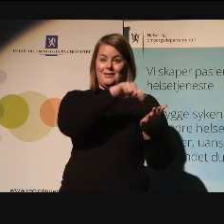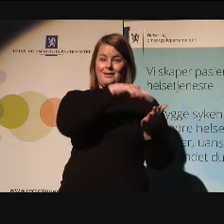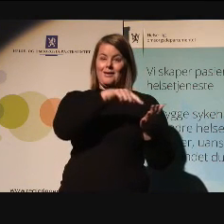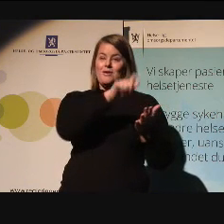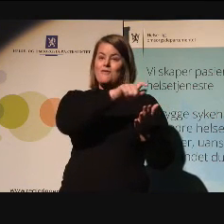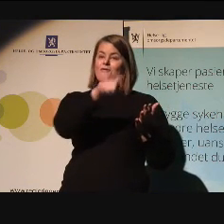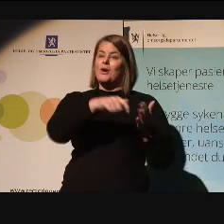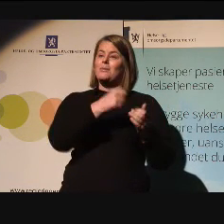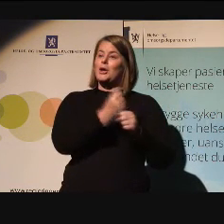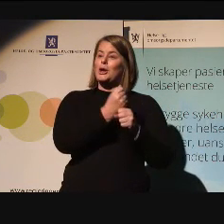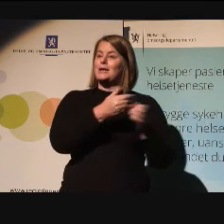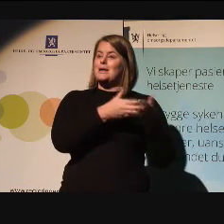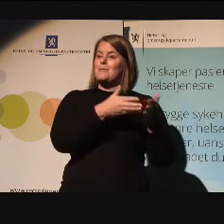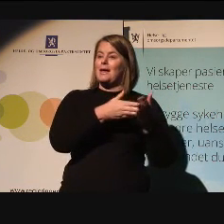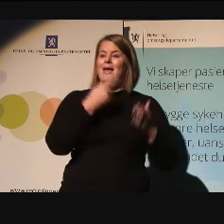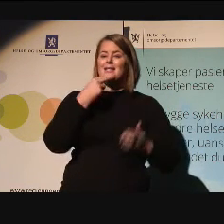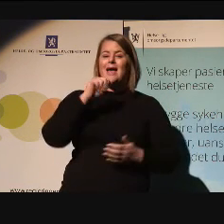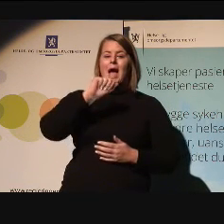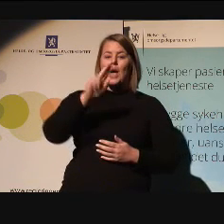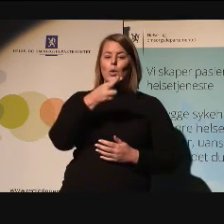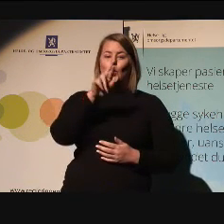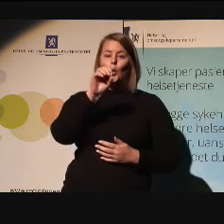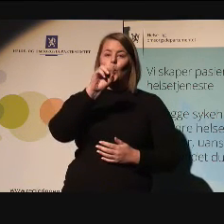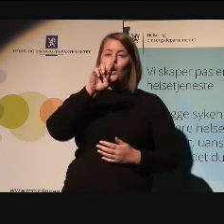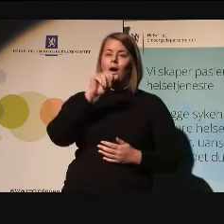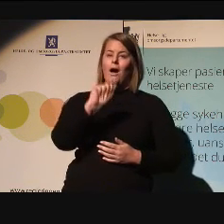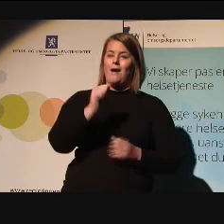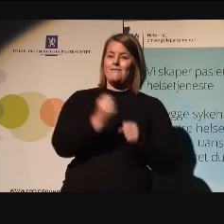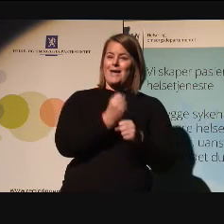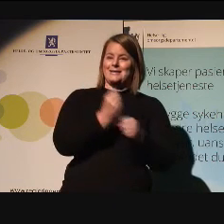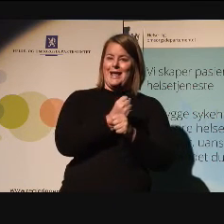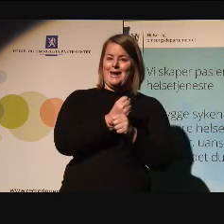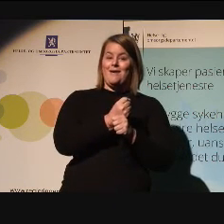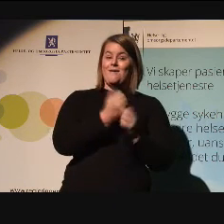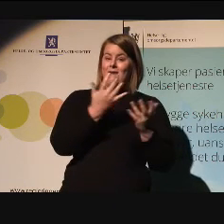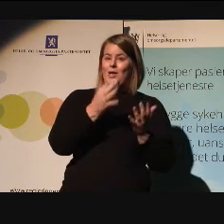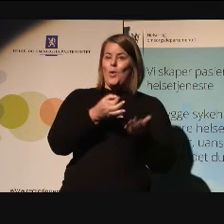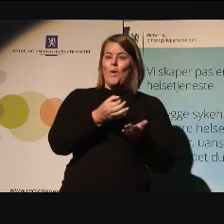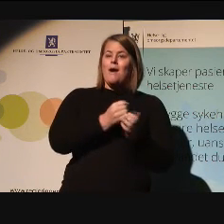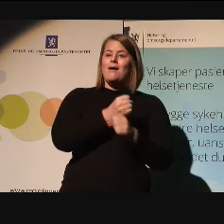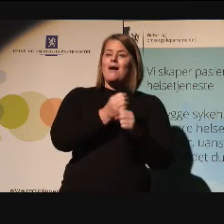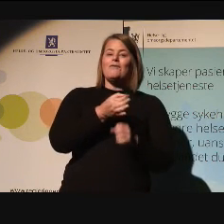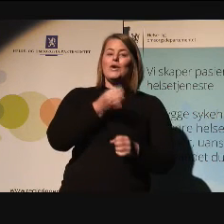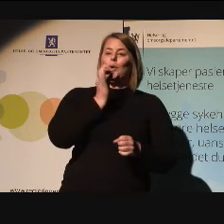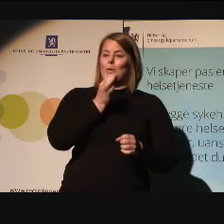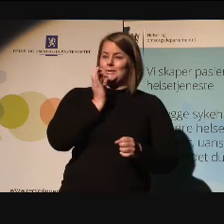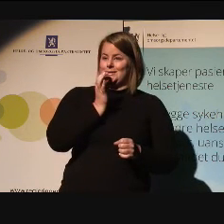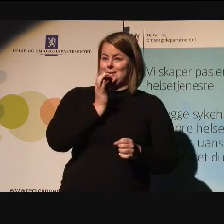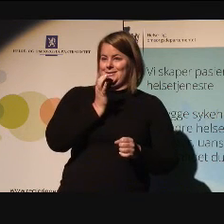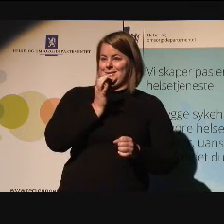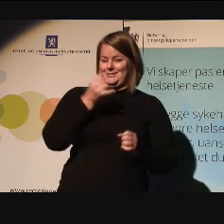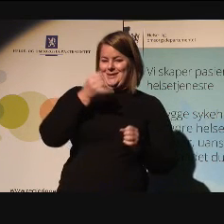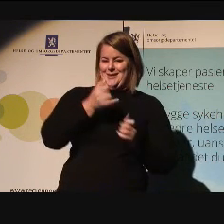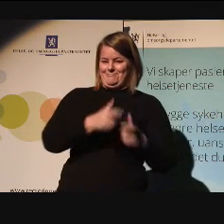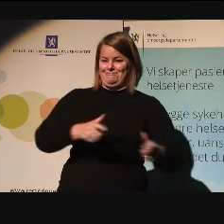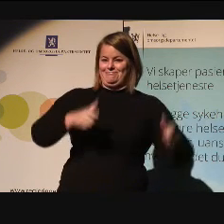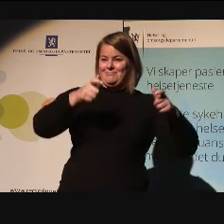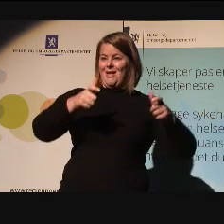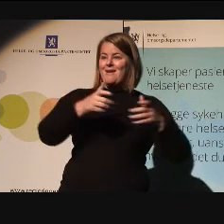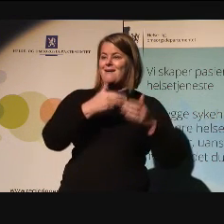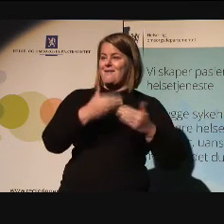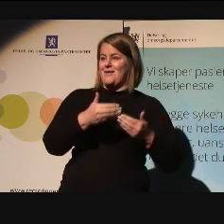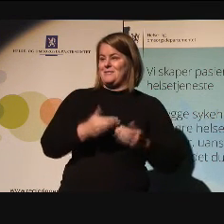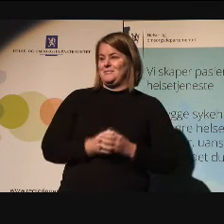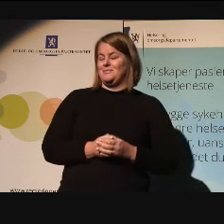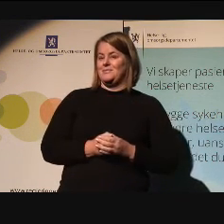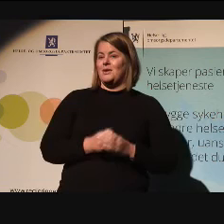med yrkeshemming. I år er det Aurora Verksted, og det er et kaffekrus som er inne i disse brune pakkene. Nå